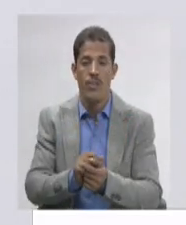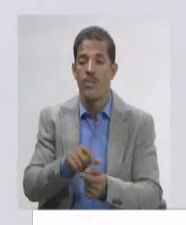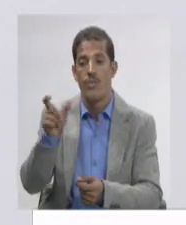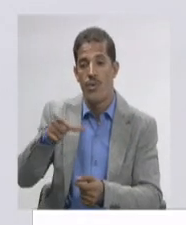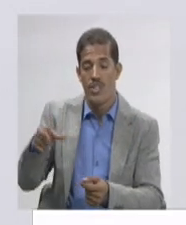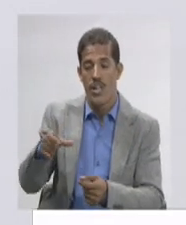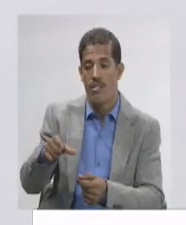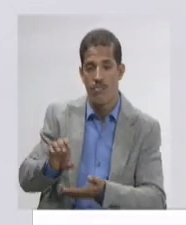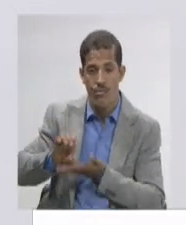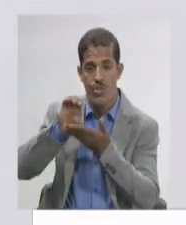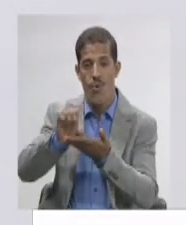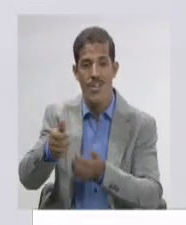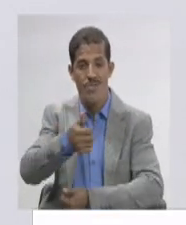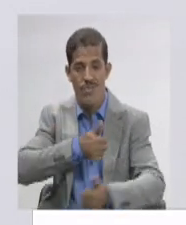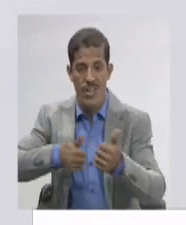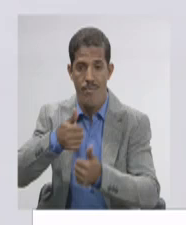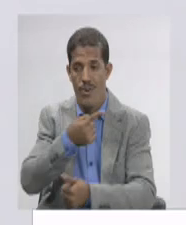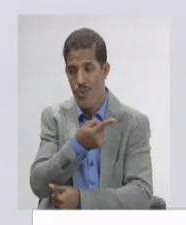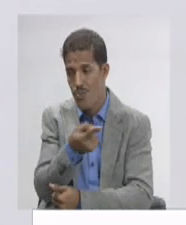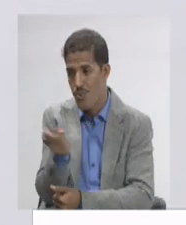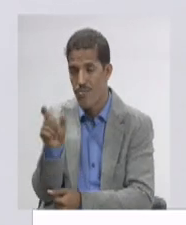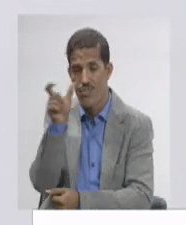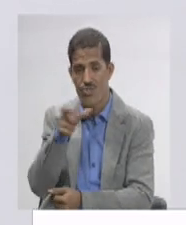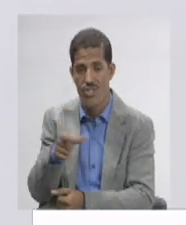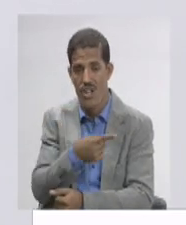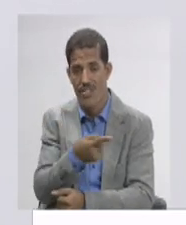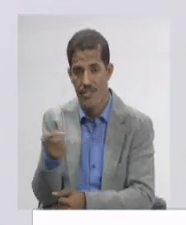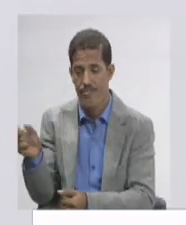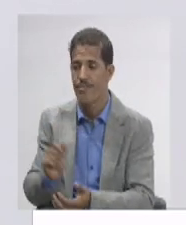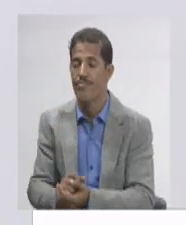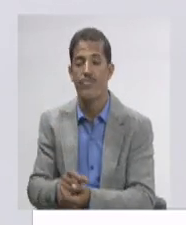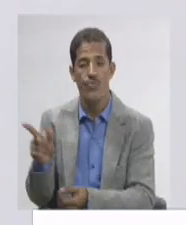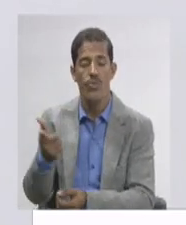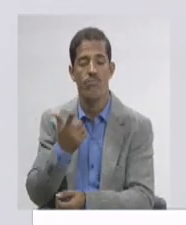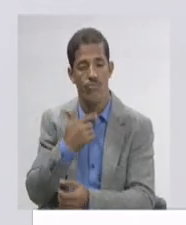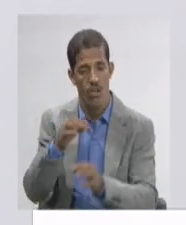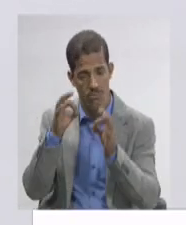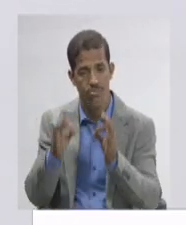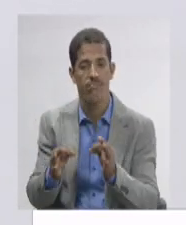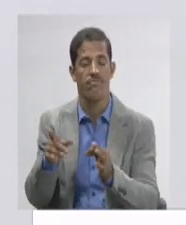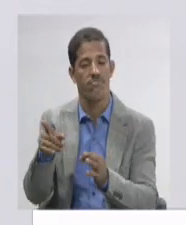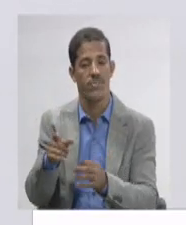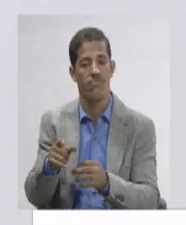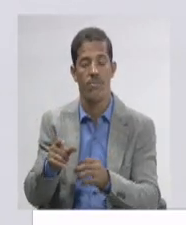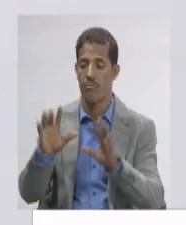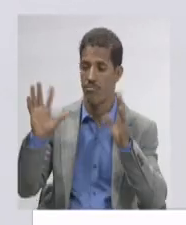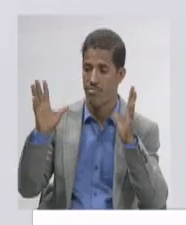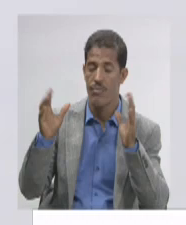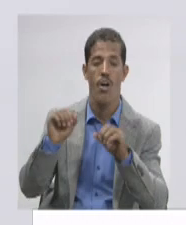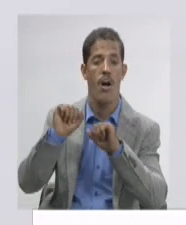للمكرمين الذين هم يستحقون هذا التكريم بفعل المجهود الكبير الذي